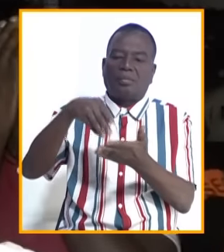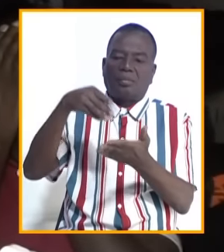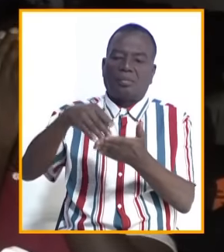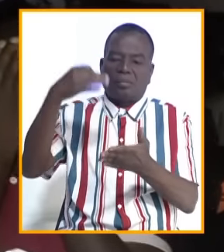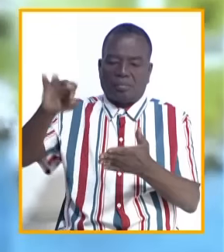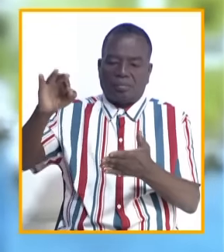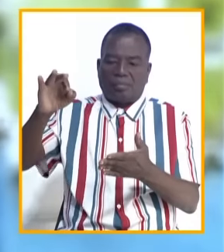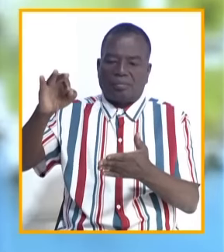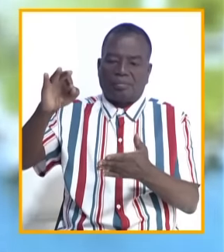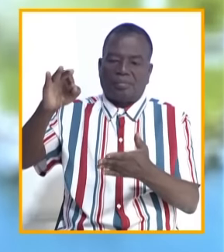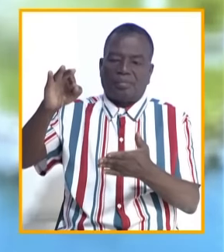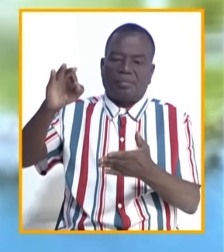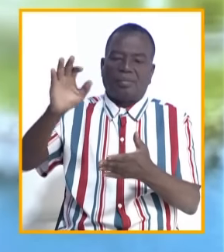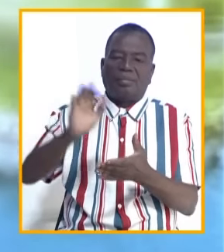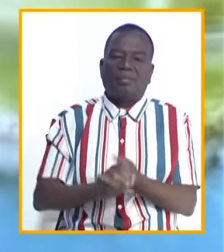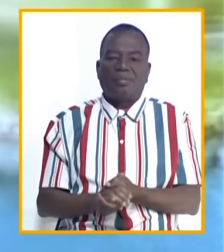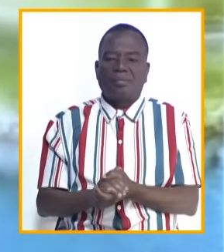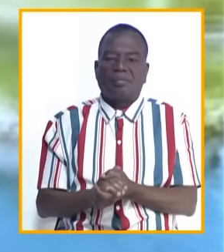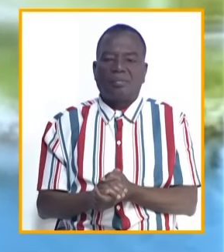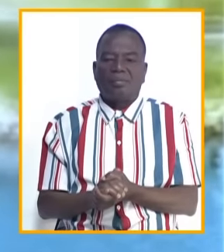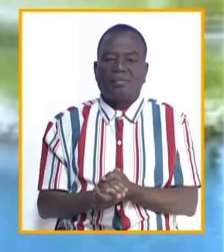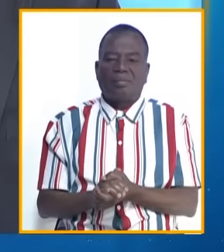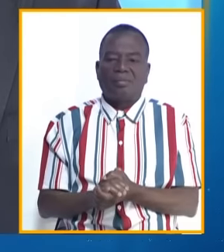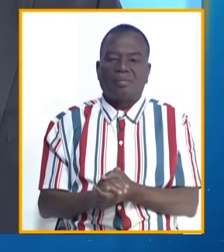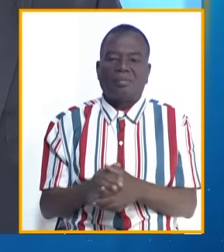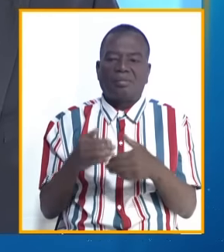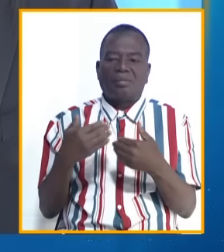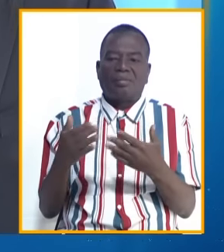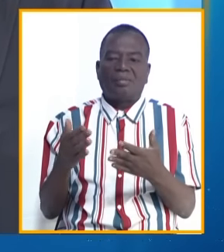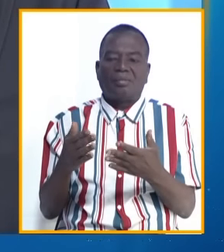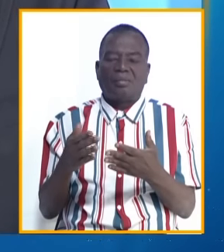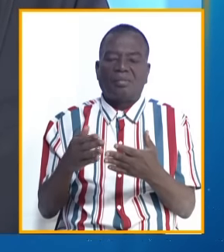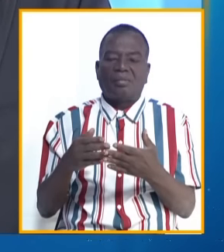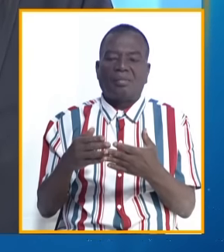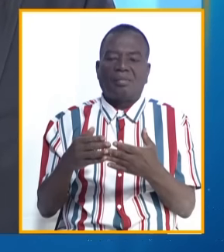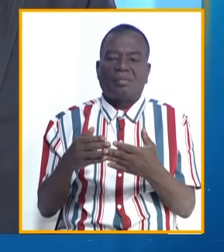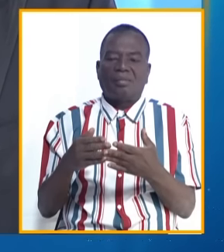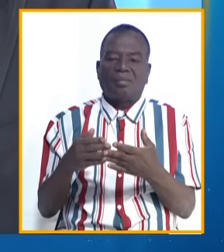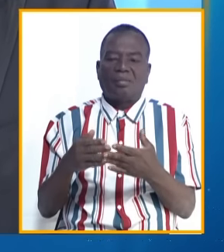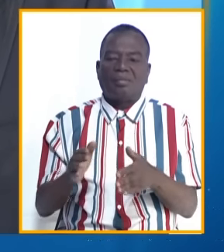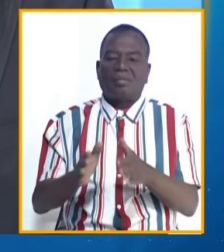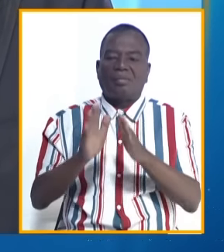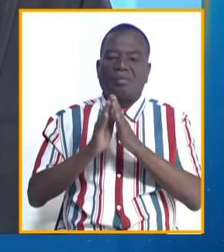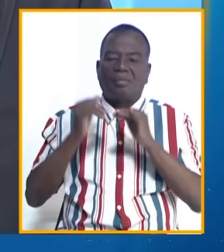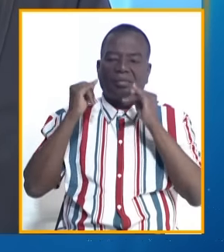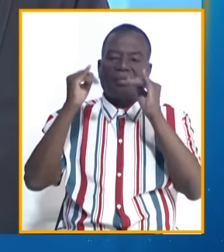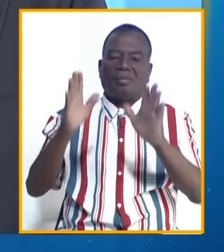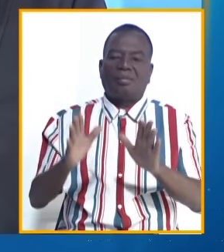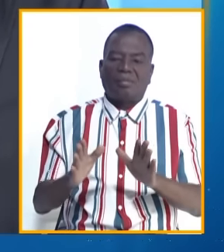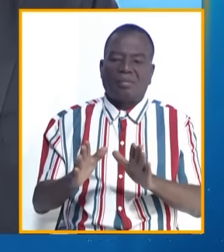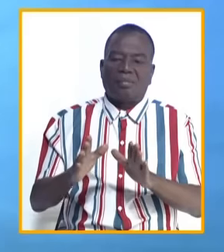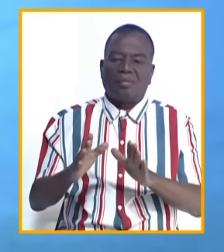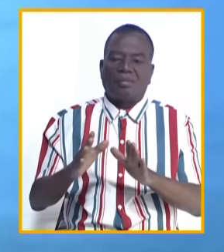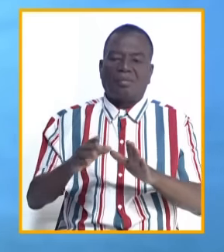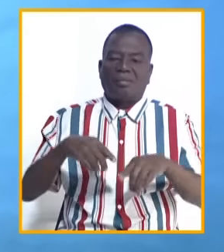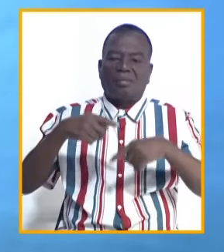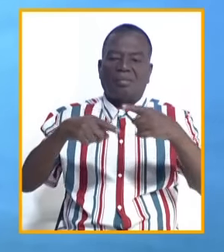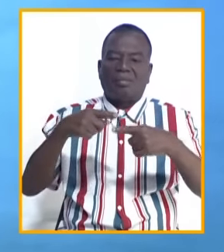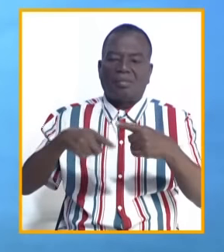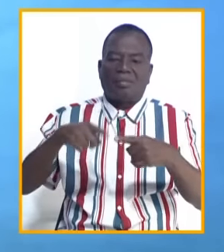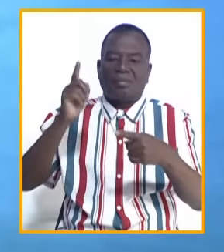maillots, l'équipe victorieuse FC Bafon a reçu une enveloppe d'un million de francs CFA. Voilà, Jean-Sylvain Resso,